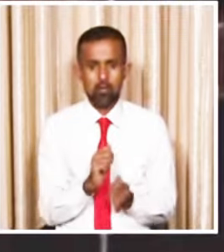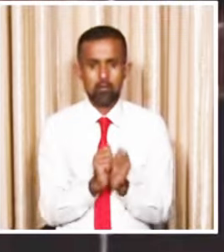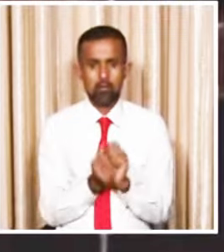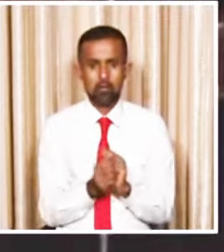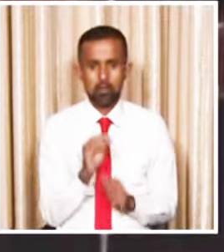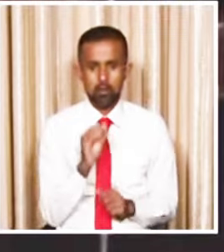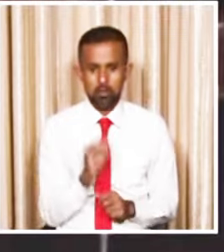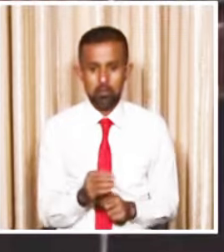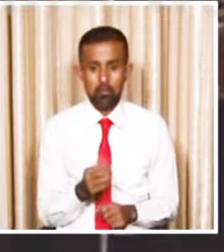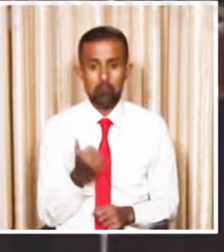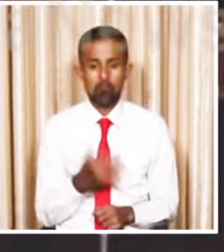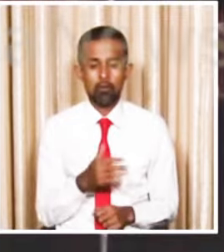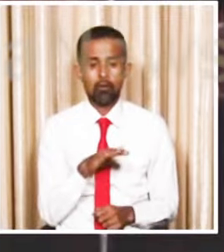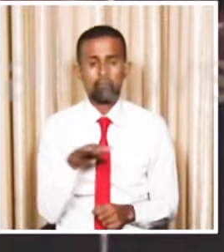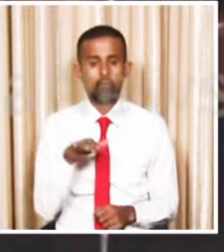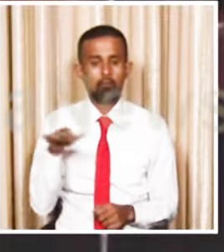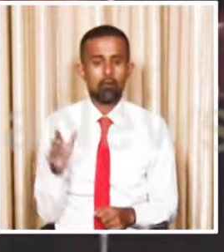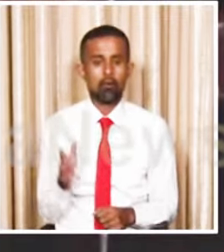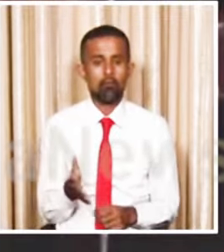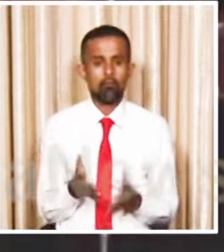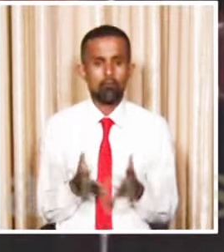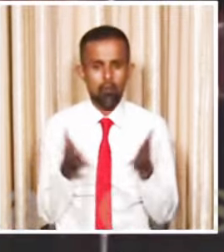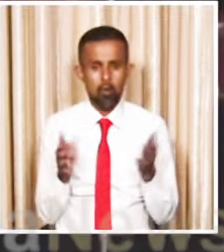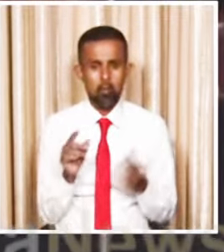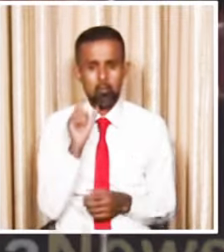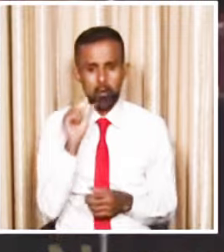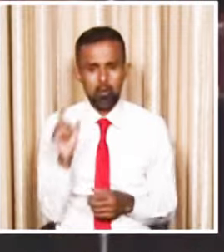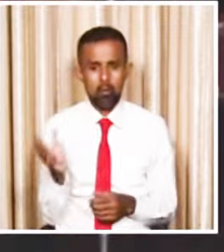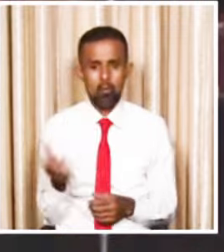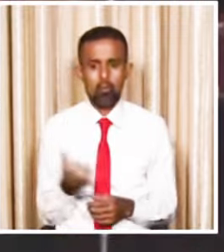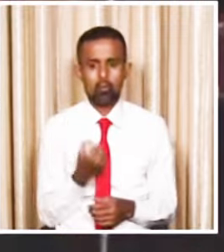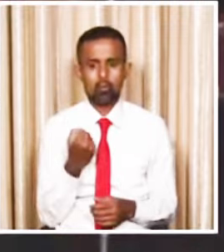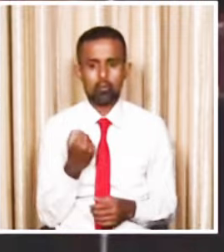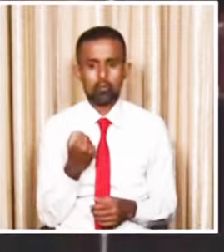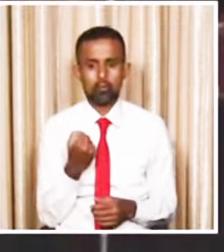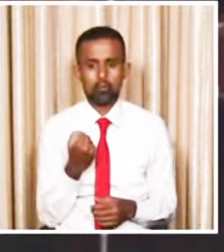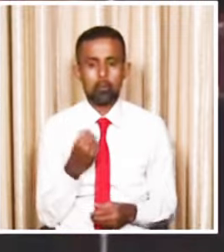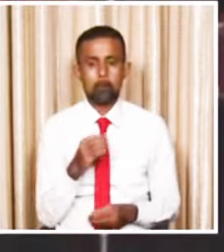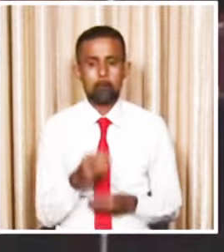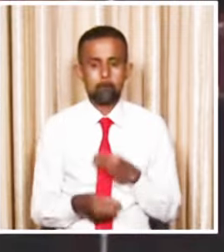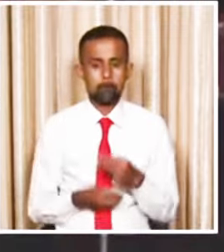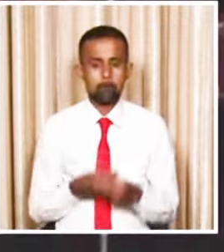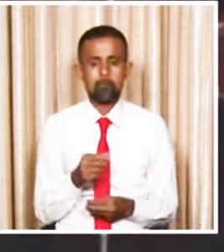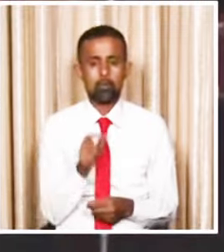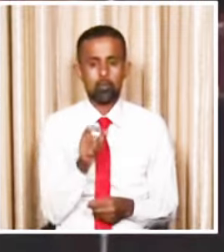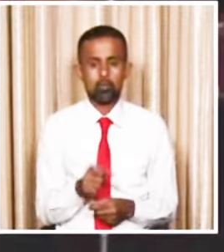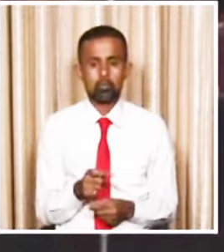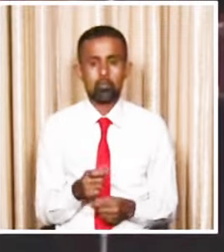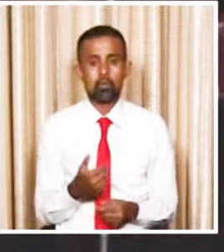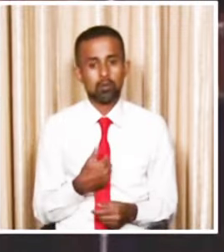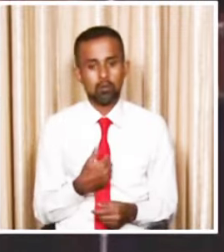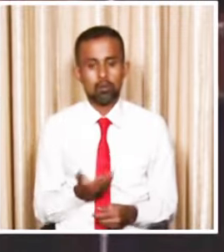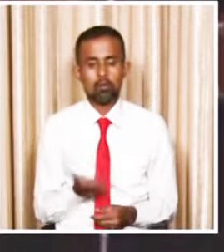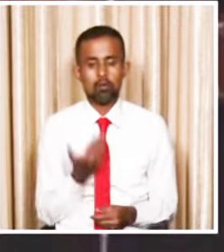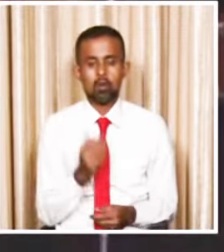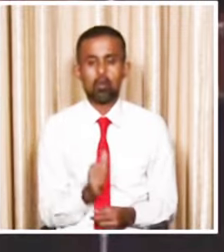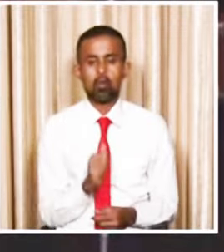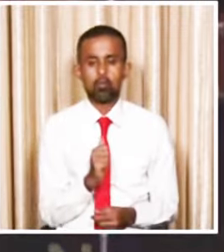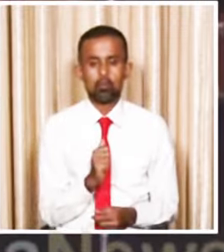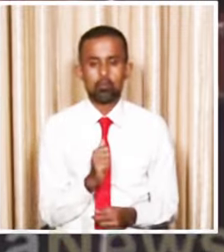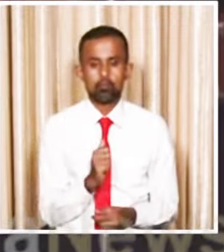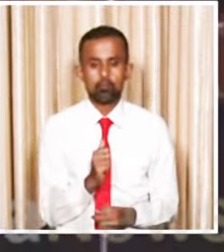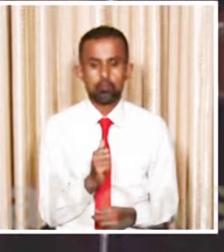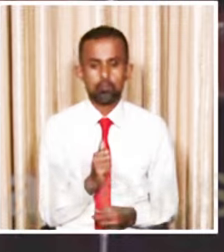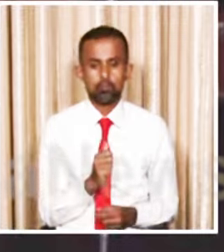కరణ వెదగత్ శ్రేష్ఠ కన్న వత్తి మీద అవధానం ఏమైందోని విశేషం వ్యవసాయకత్వం మేరటి ఉత్తేజనీకరణ కేసేది కిన కారణే అంటే